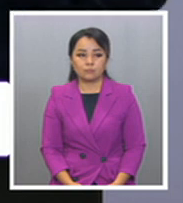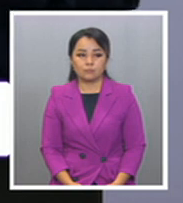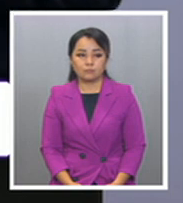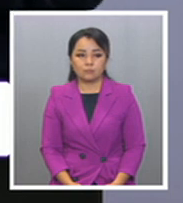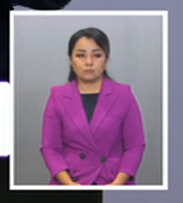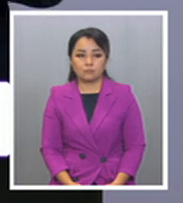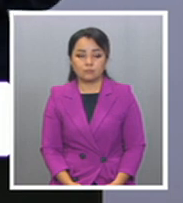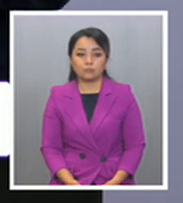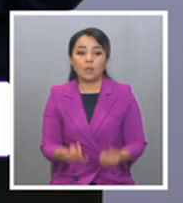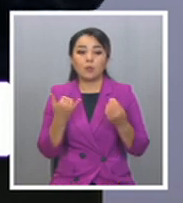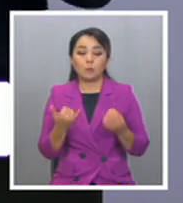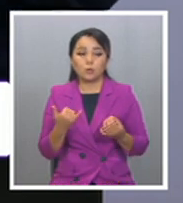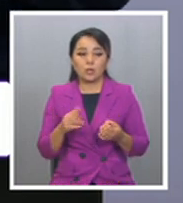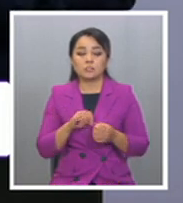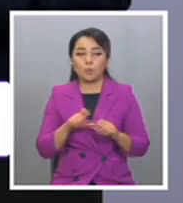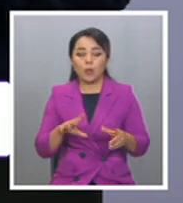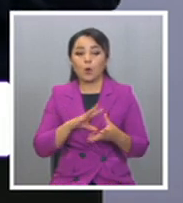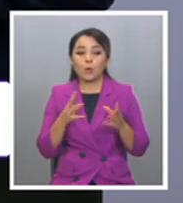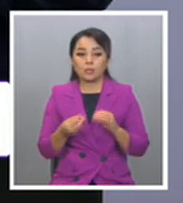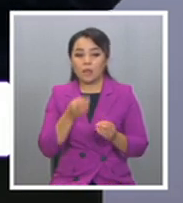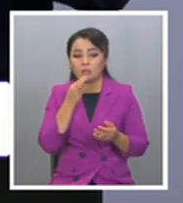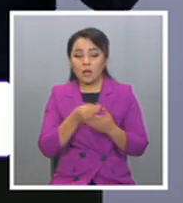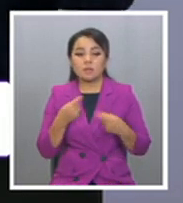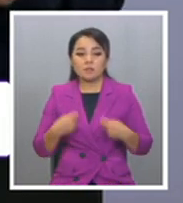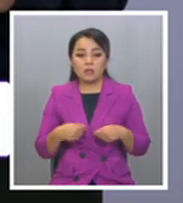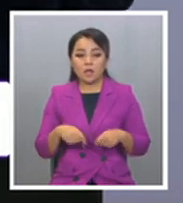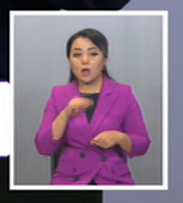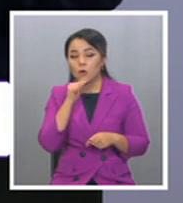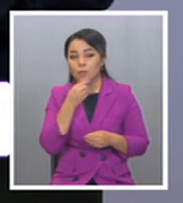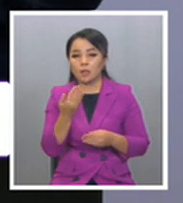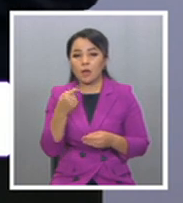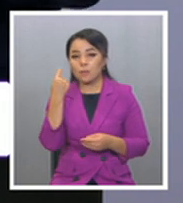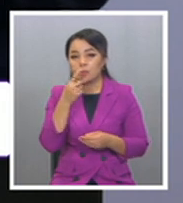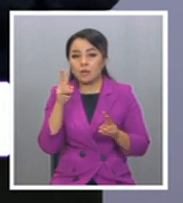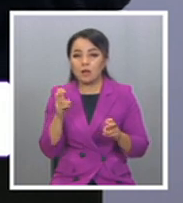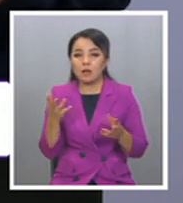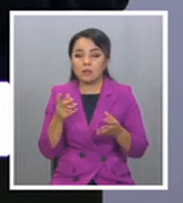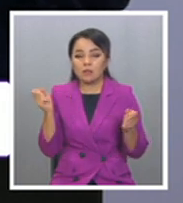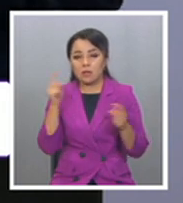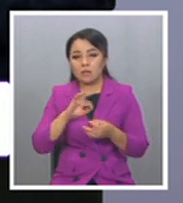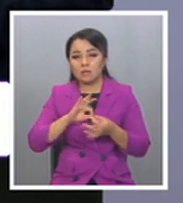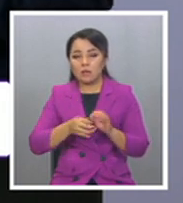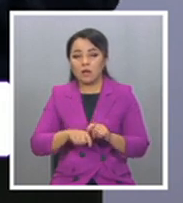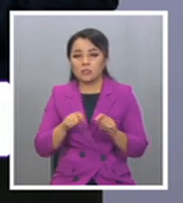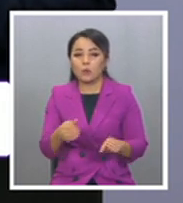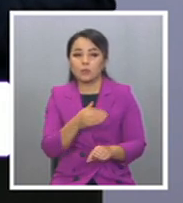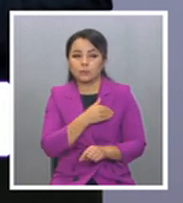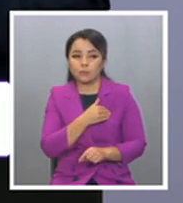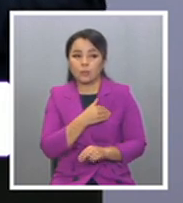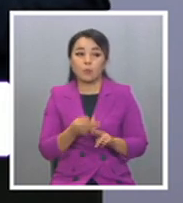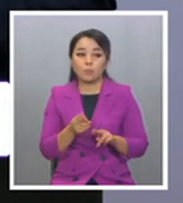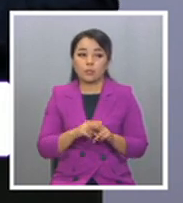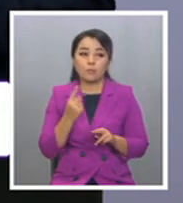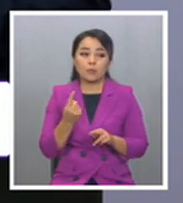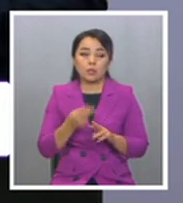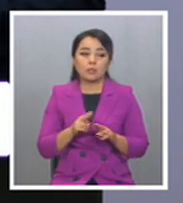Бүгінгі сабақтарымызды қорытындылай келе, біз сіздермен нарықтық экономиканың белгілері анық ашып көрсете аламыз. Бұл ең бірінші